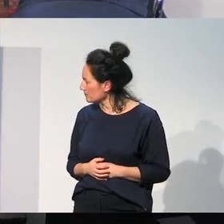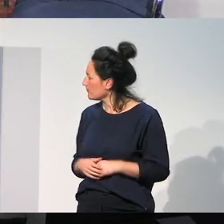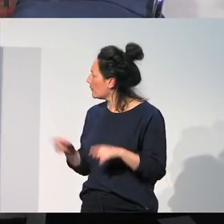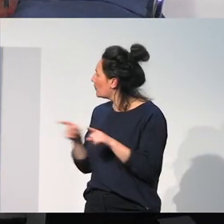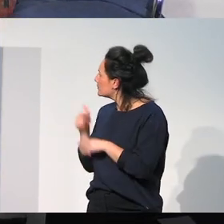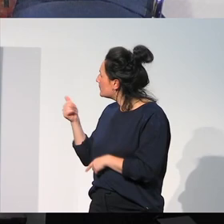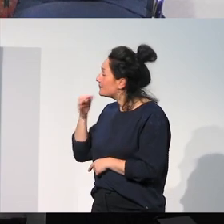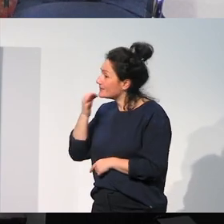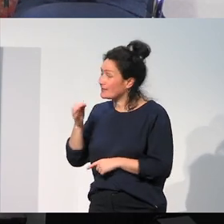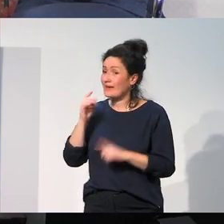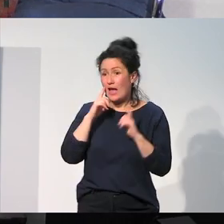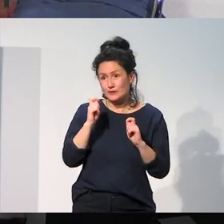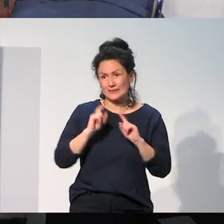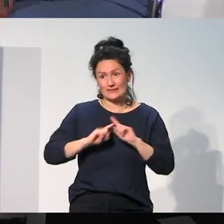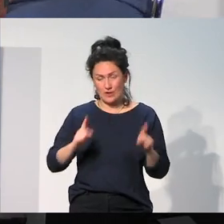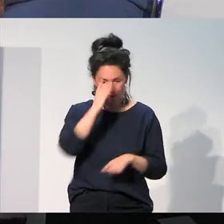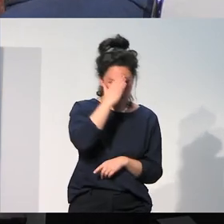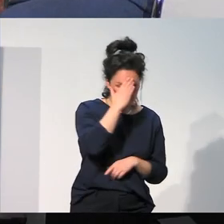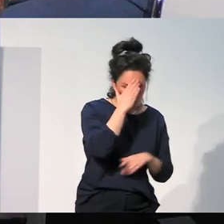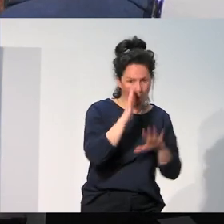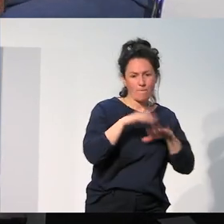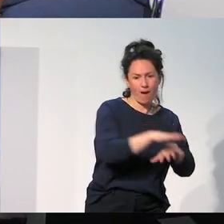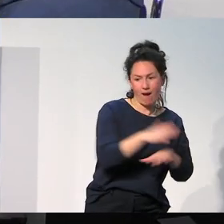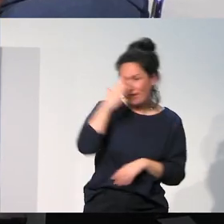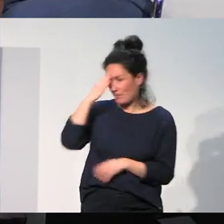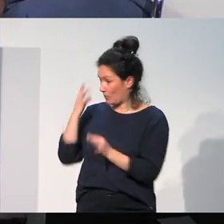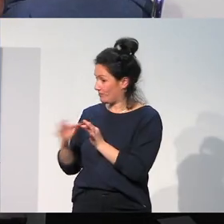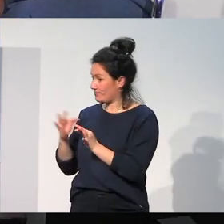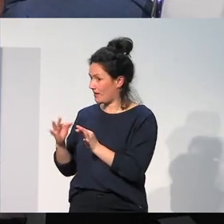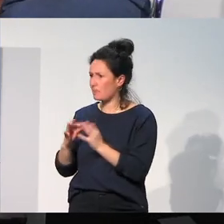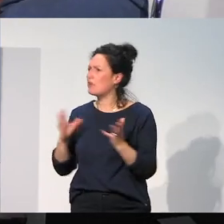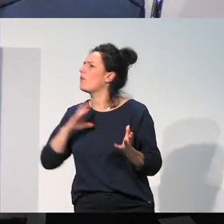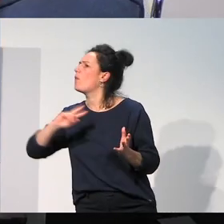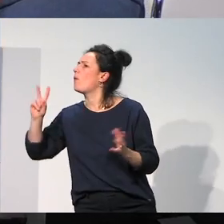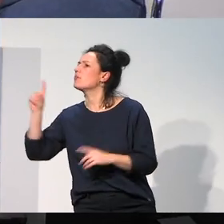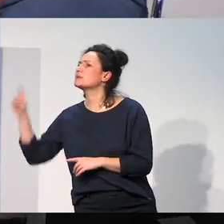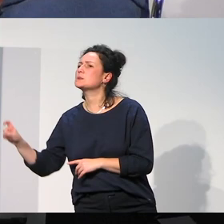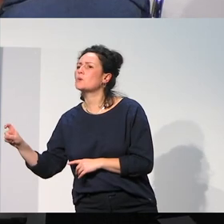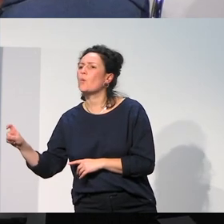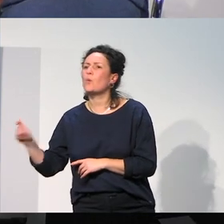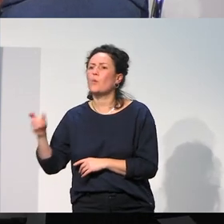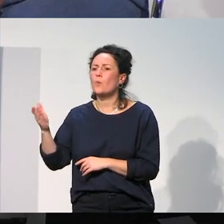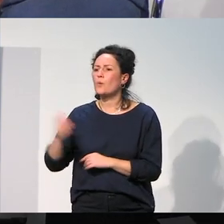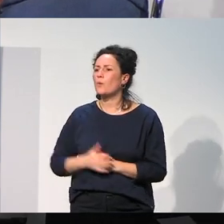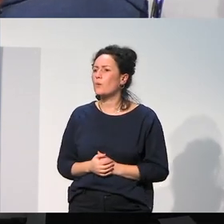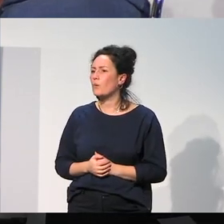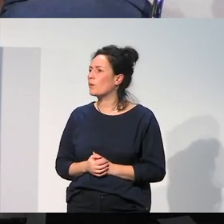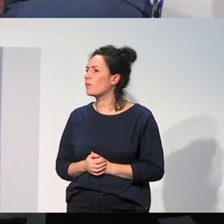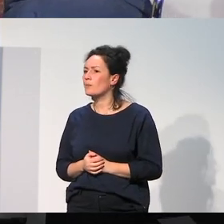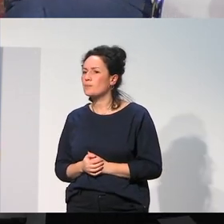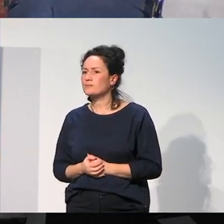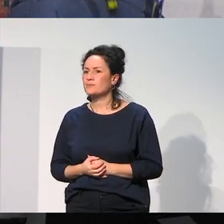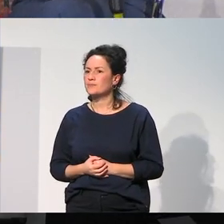qu'il faut bien aussi distinguer les animaux de la mer et les animaux terrestres. Il y a d'autres questions. Je ne vais pas garder la parole. Je crois qu'il y avait une autre question là, monsieur.